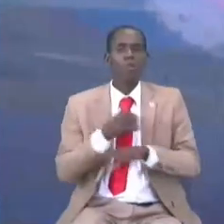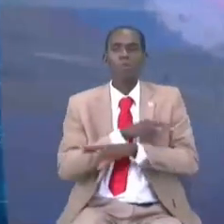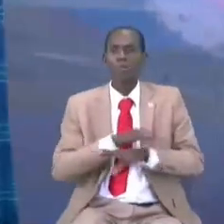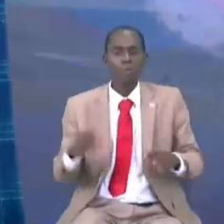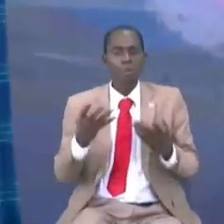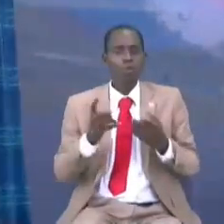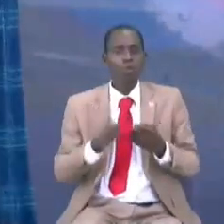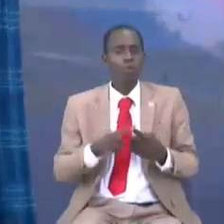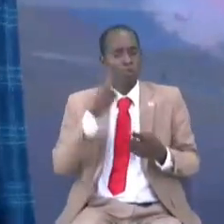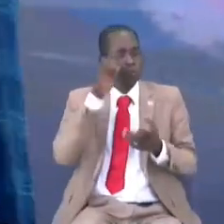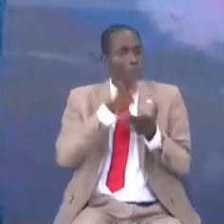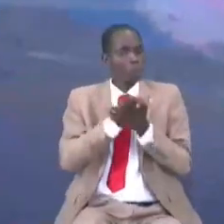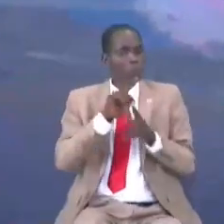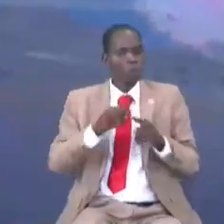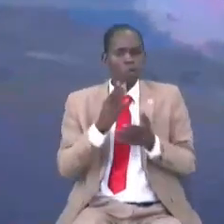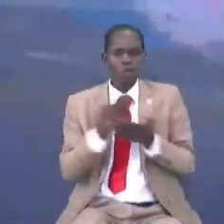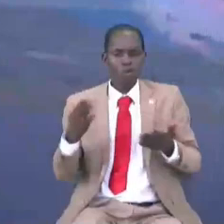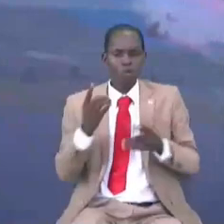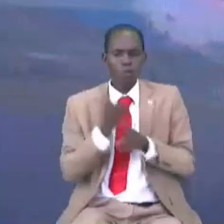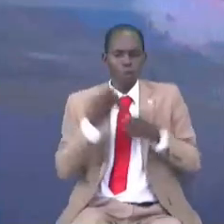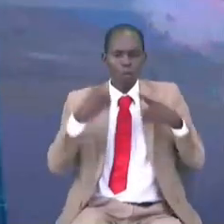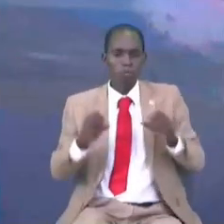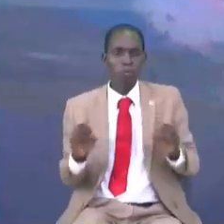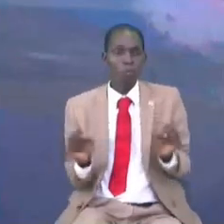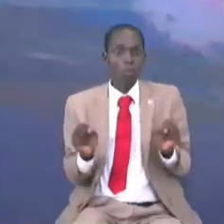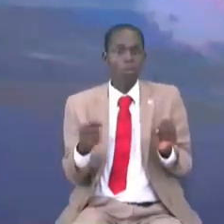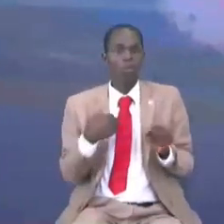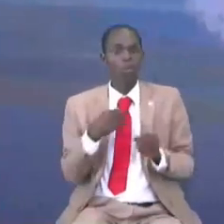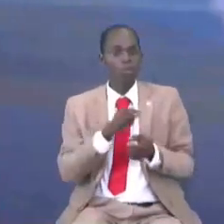nous retournons en nous. En nous, il y a la joie et